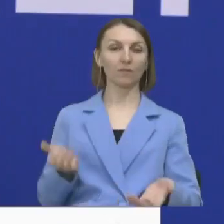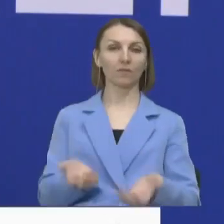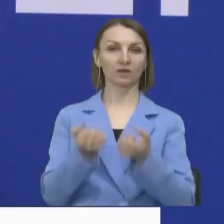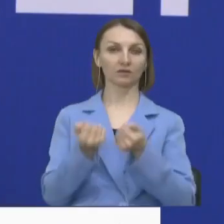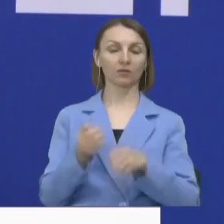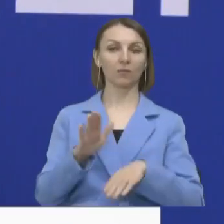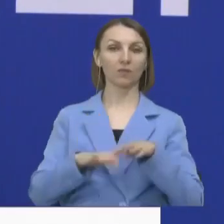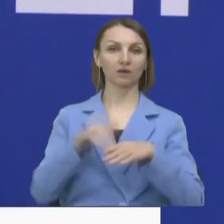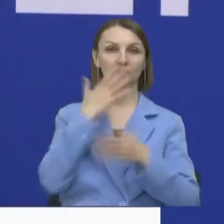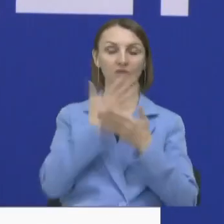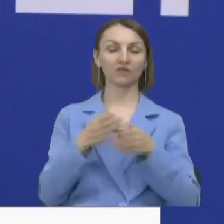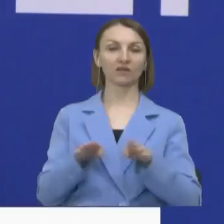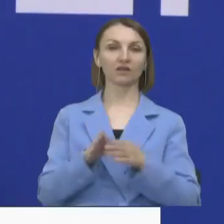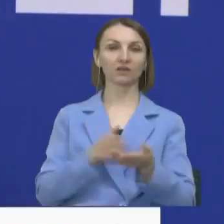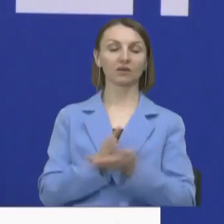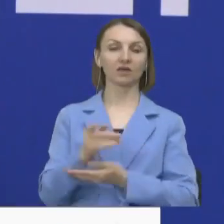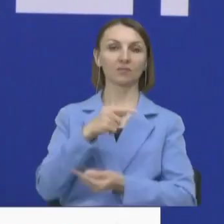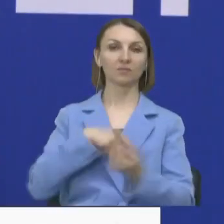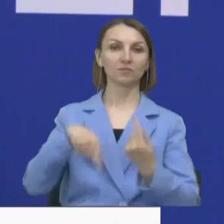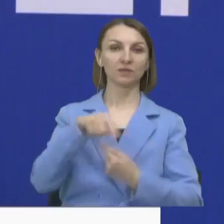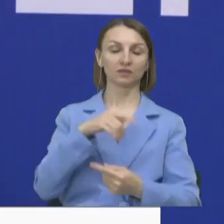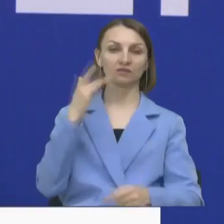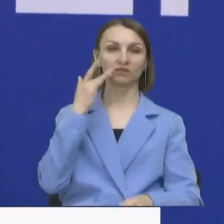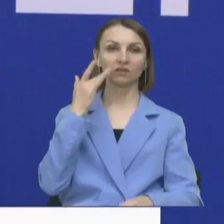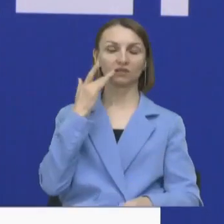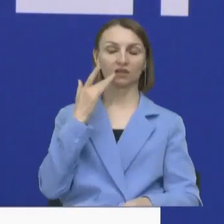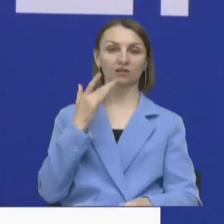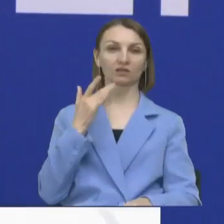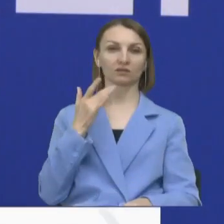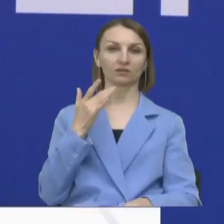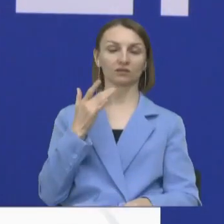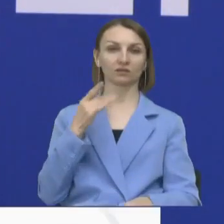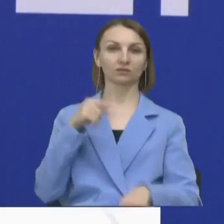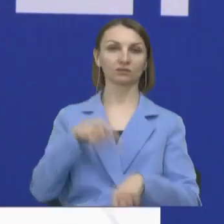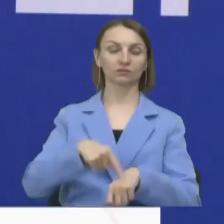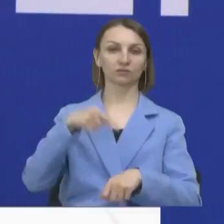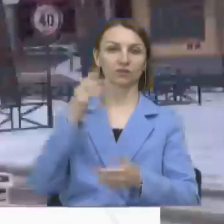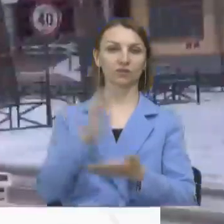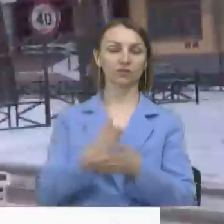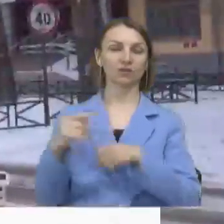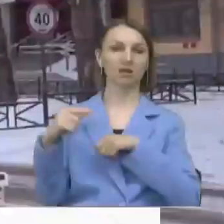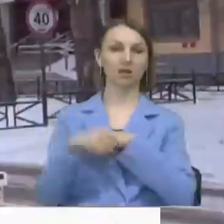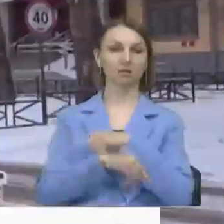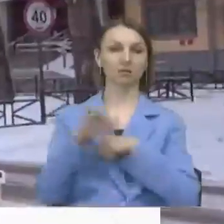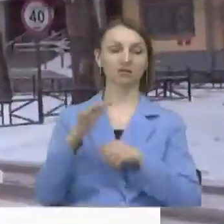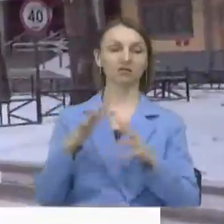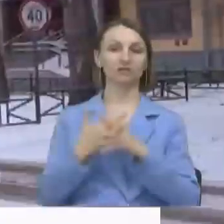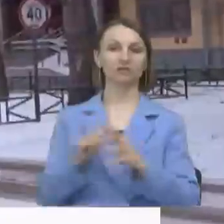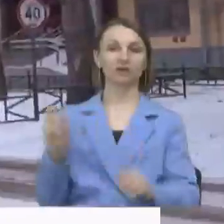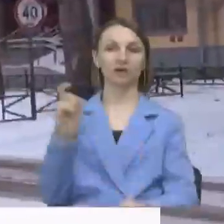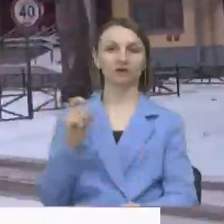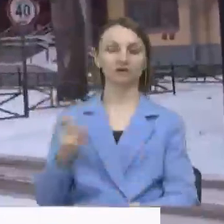показывает, что именно в этом направлении бизнес часто сталкивается с коррупцией. Яркий пример – это субсидии в сельском хозяйстве. На повестку дня